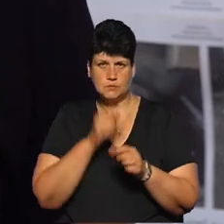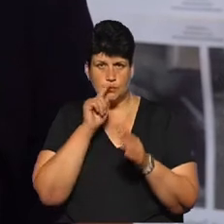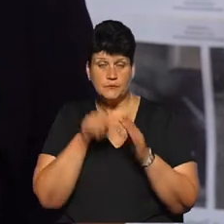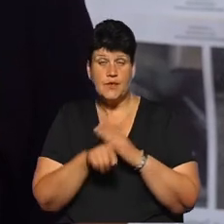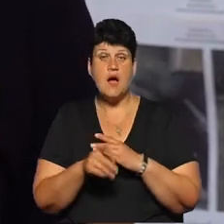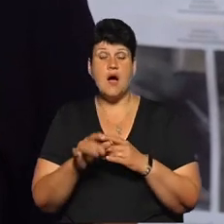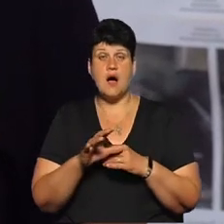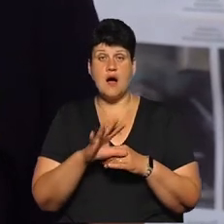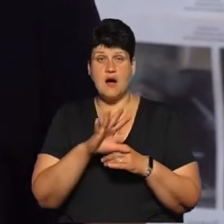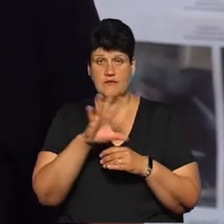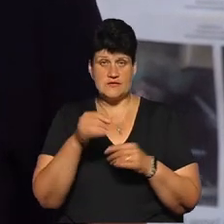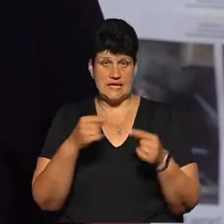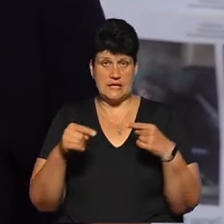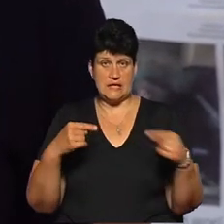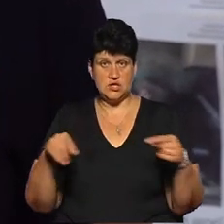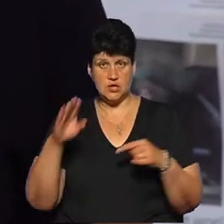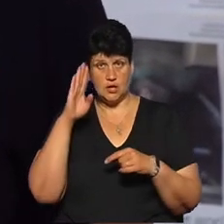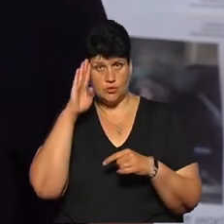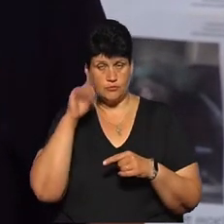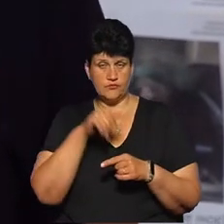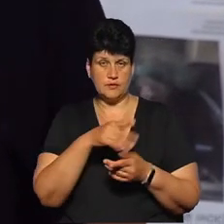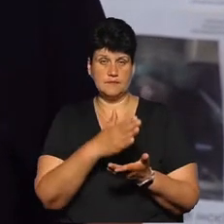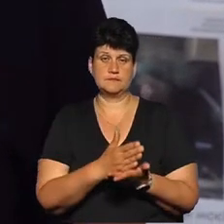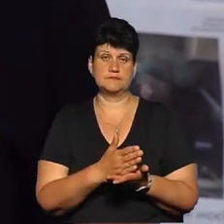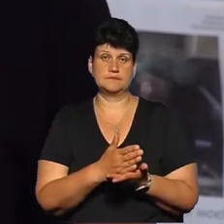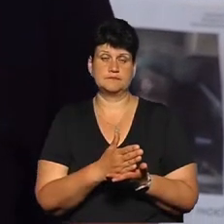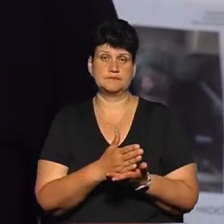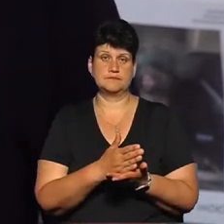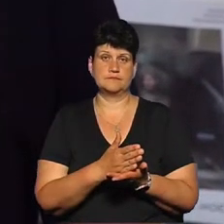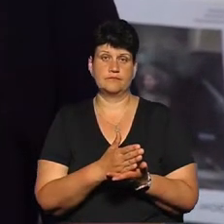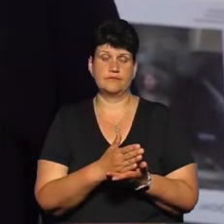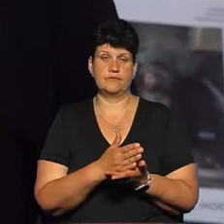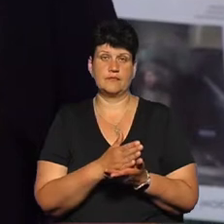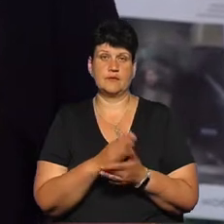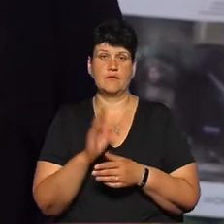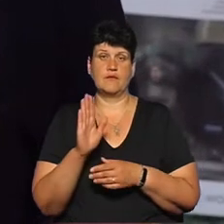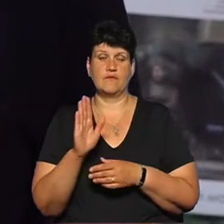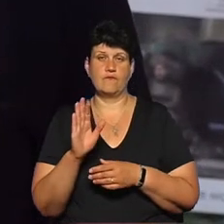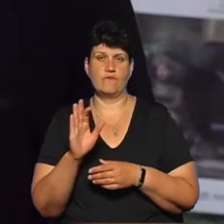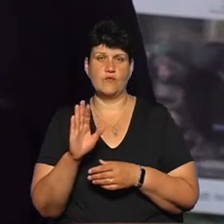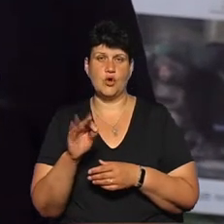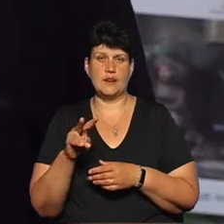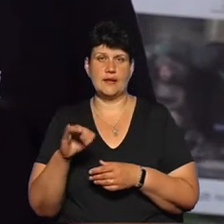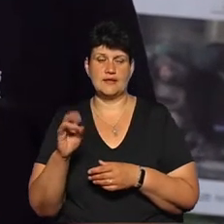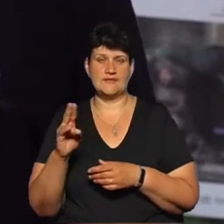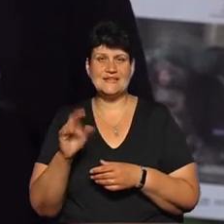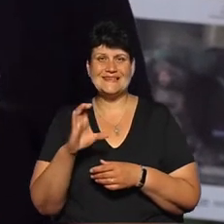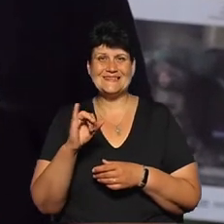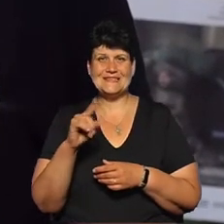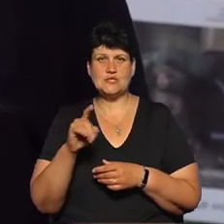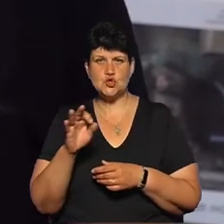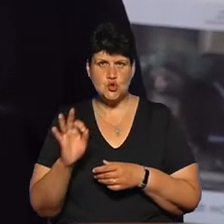всіх інших хлопців, вони перебувають здебільшому в Оленівці, в СІЗО. І я